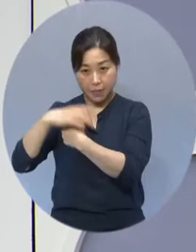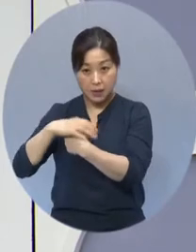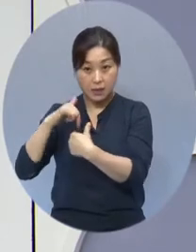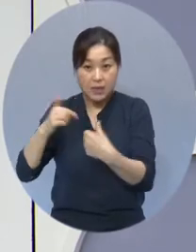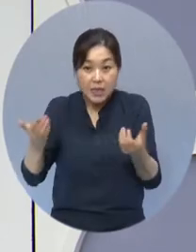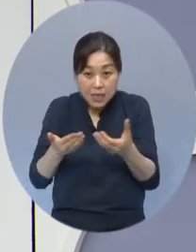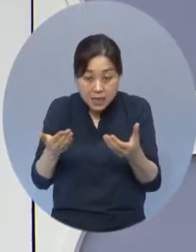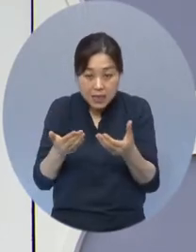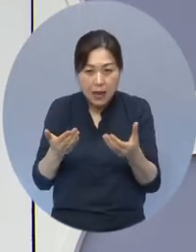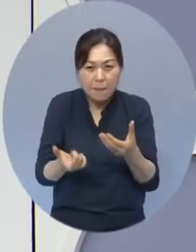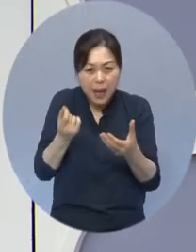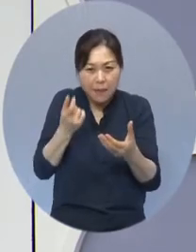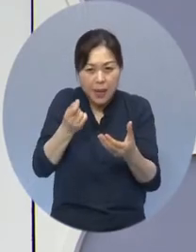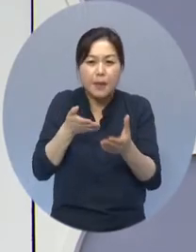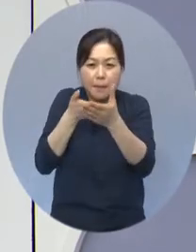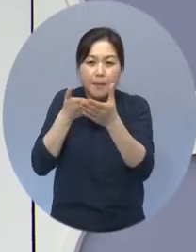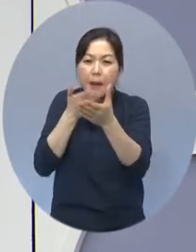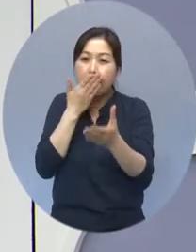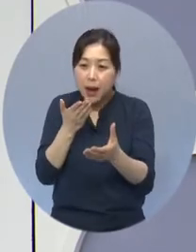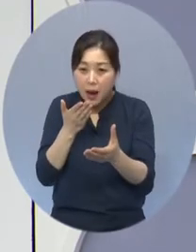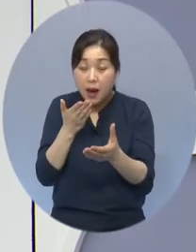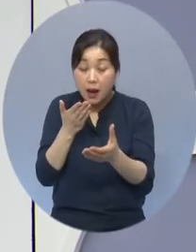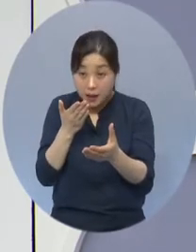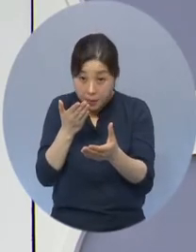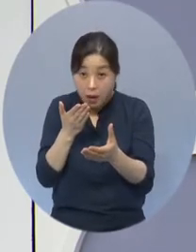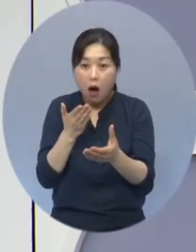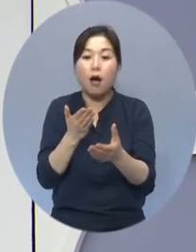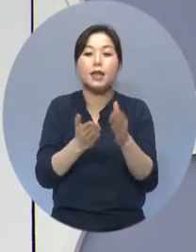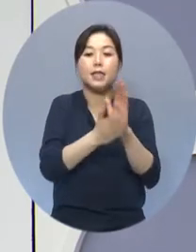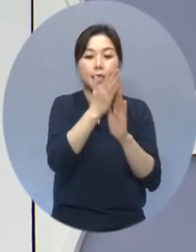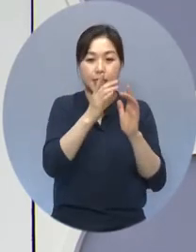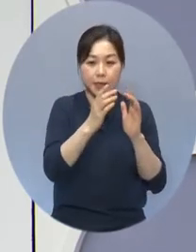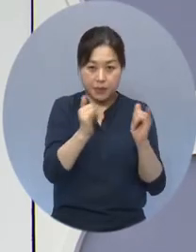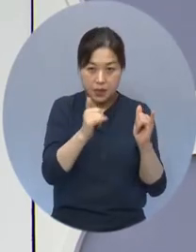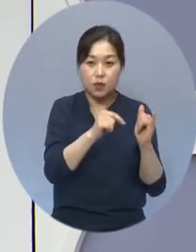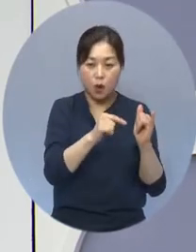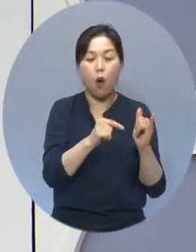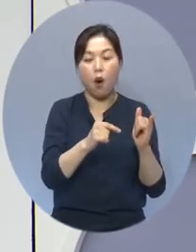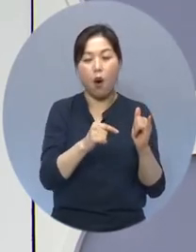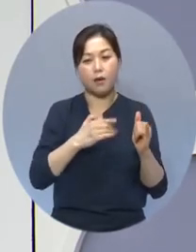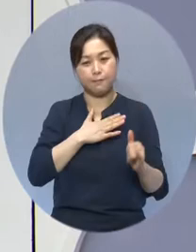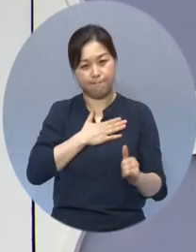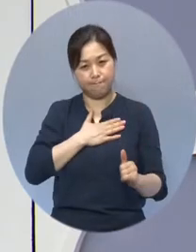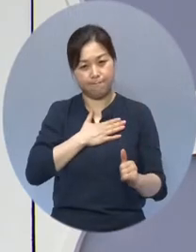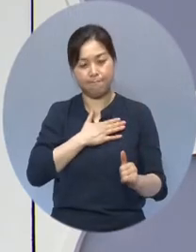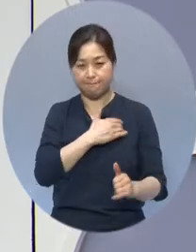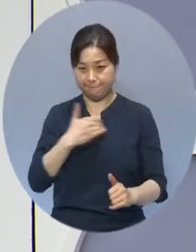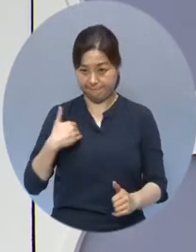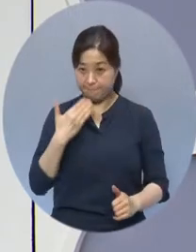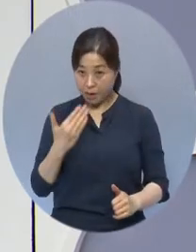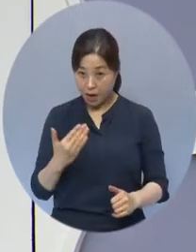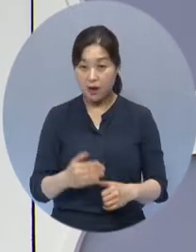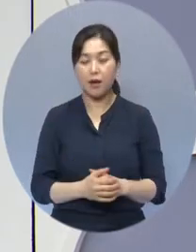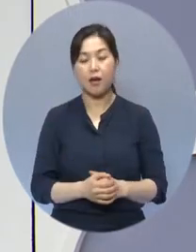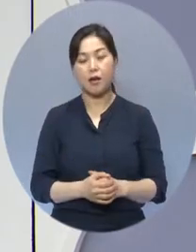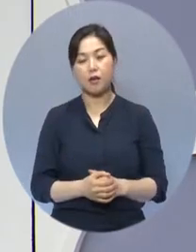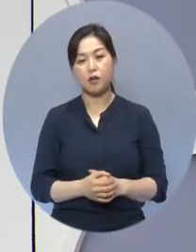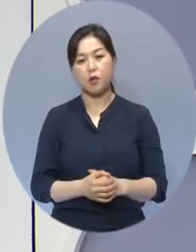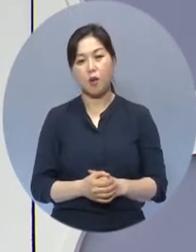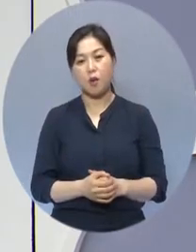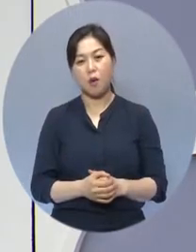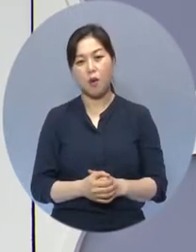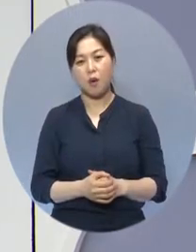될 수 있지 않겠느냐. 그러면 시민들의 만족도도 높아지고 그다음에 또 브랜드 가치도 높아지고 네. 이런 측면에서